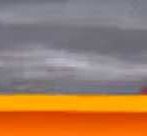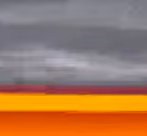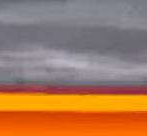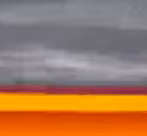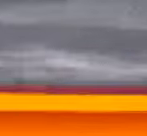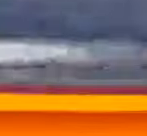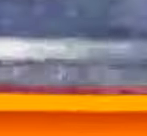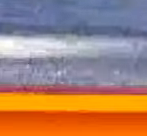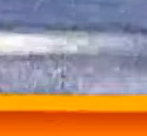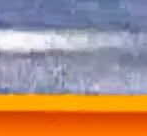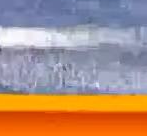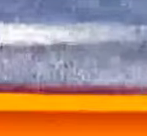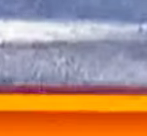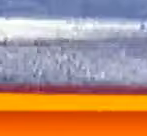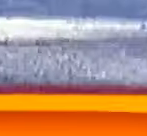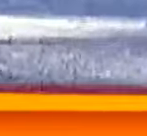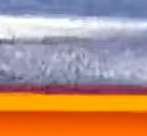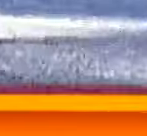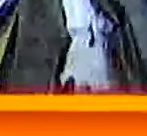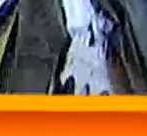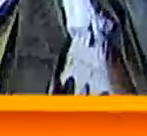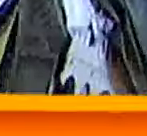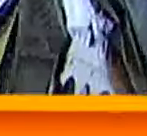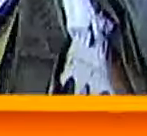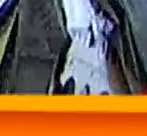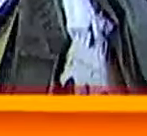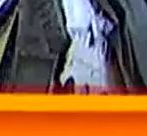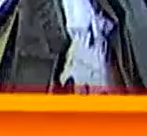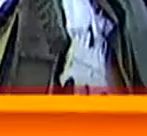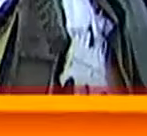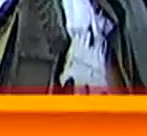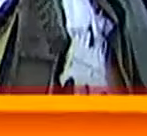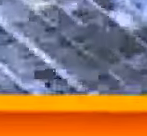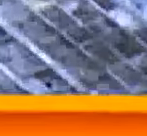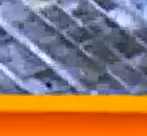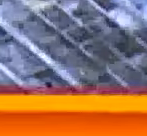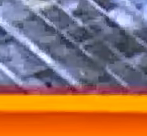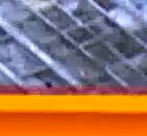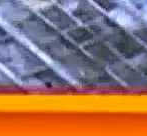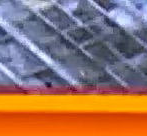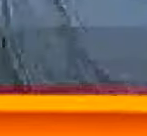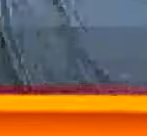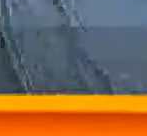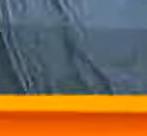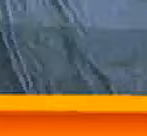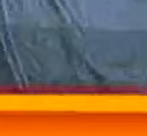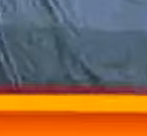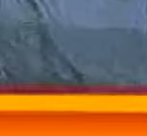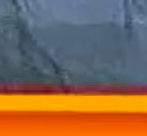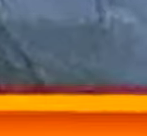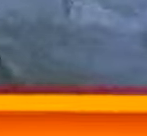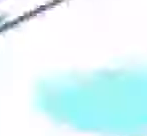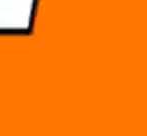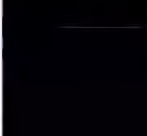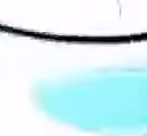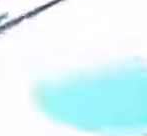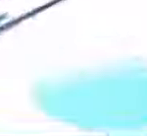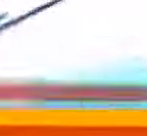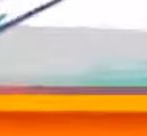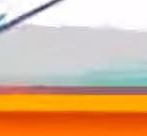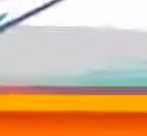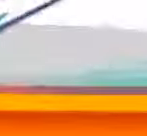Tinaguri ang killer curve kung saan nahulog sa bangin ng isang bus hamtik-antike, pinasusuri ulit ng DPWH.